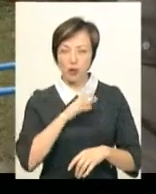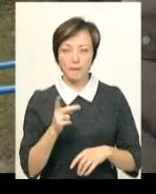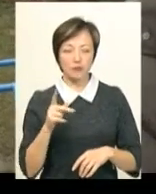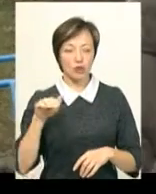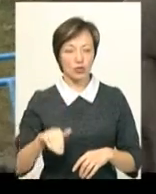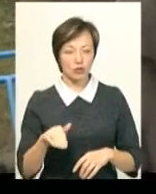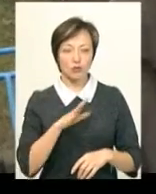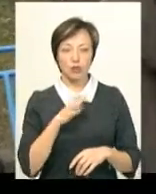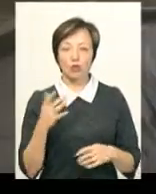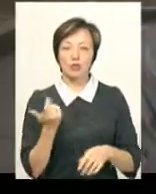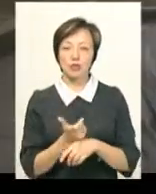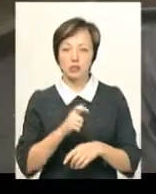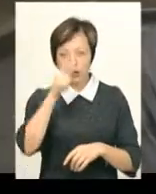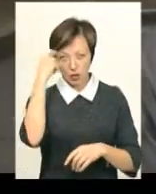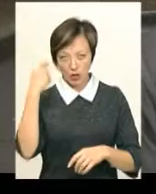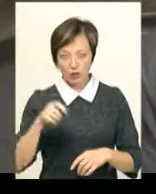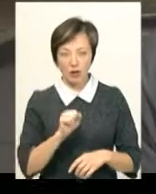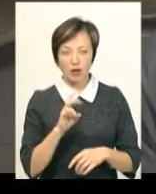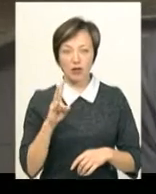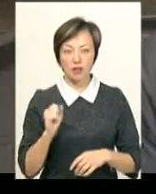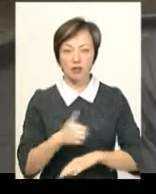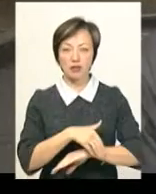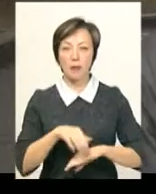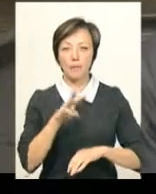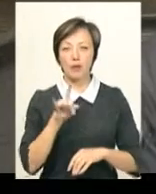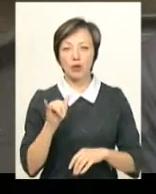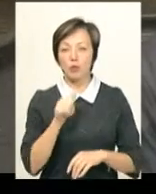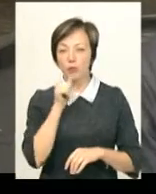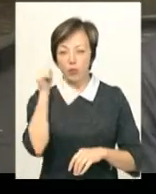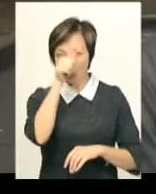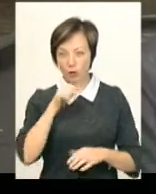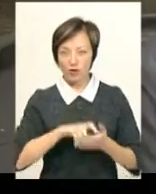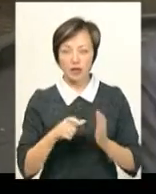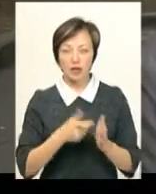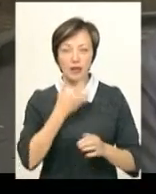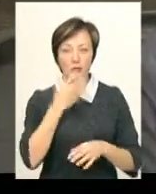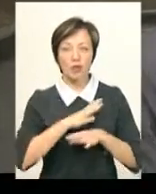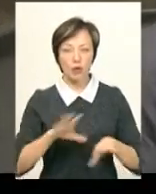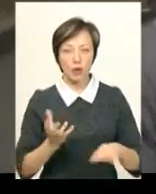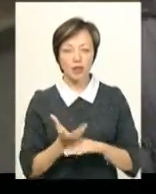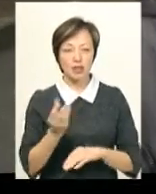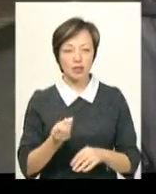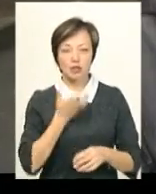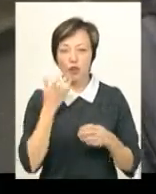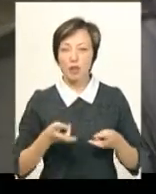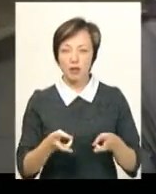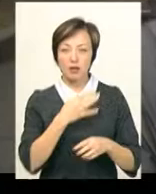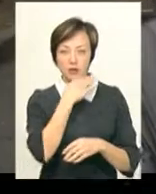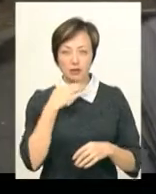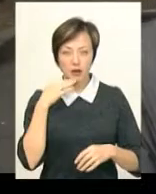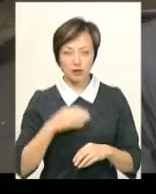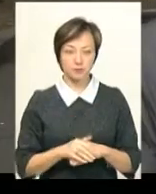тисячі, хоча було не жарко. Анна, яка живе на тому ж проспекті Миру, каже, минулого року в квартирі тепло не було, а платила за опалення чимало.